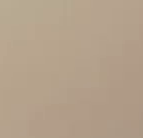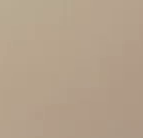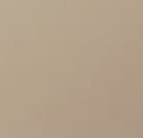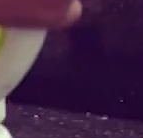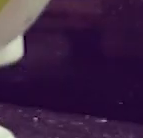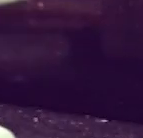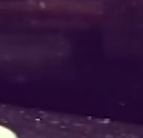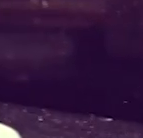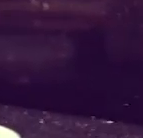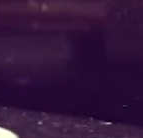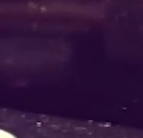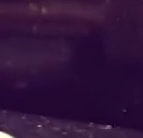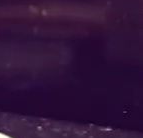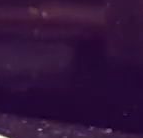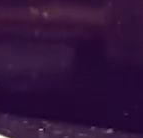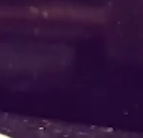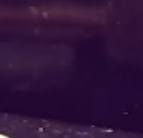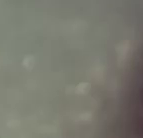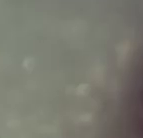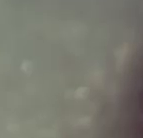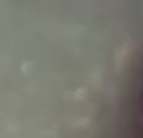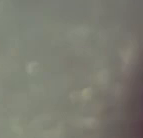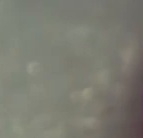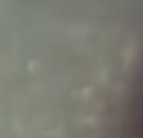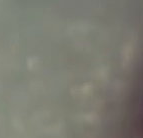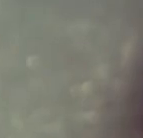Ini sahur pertamaku di perantauan.